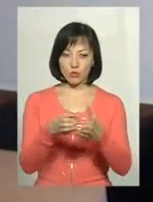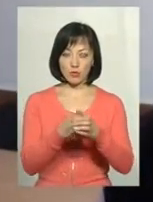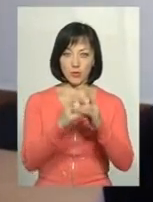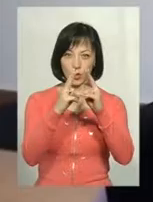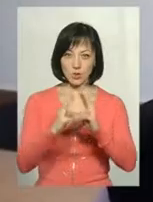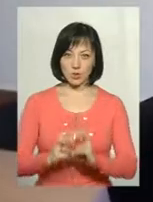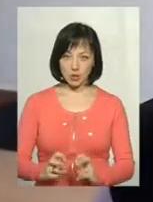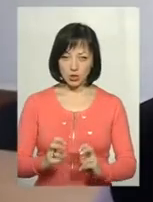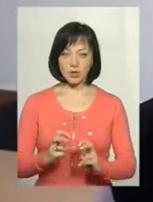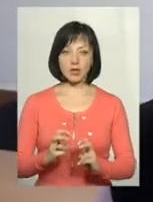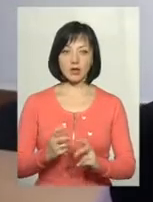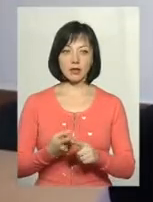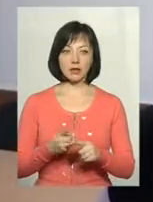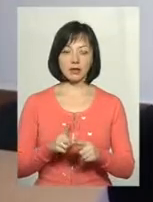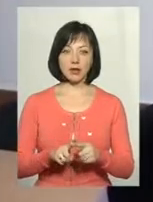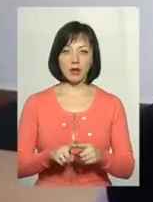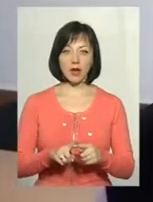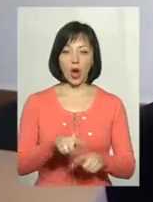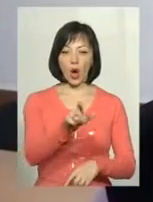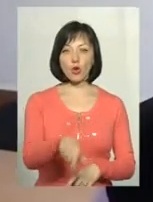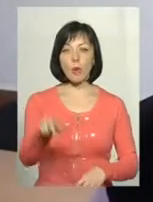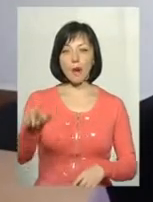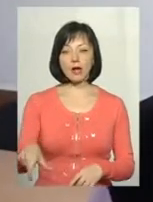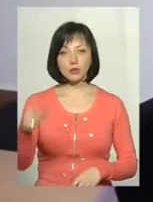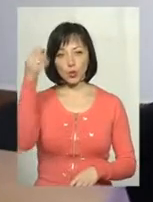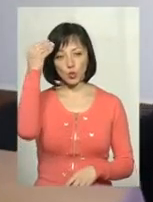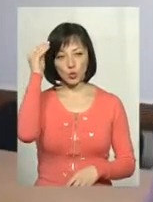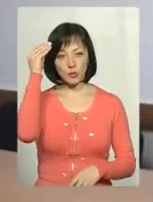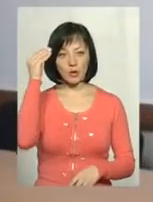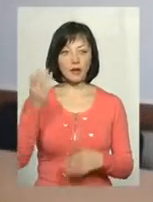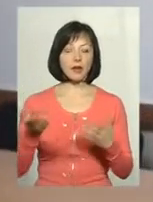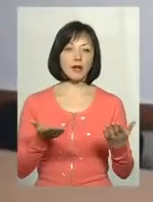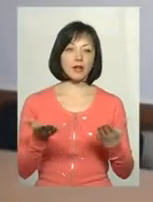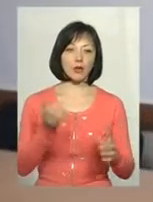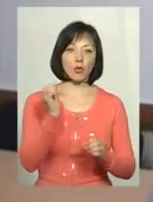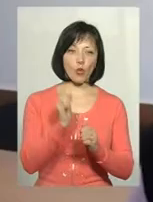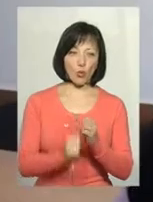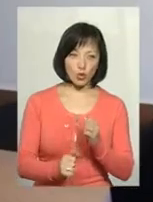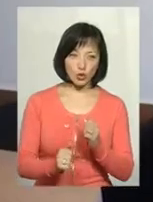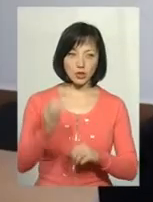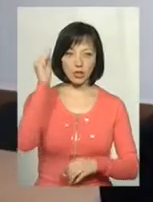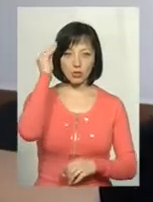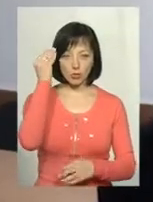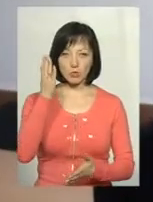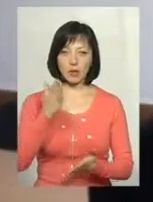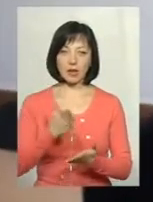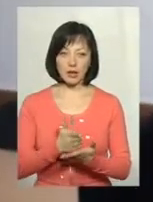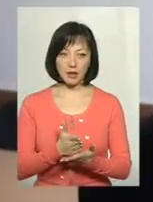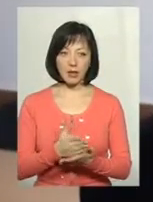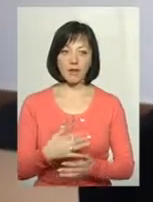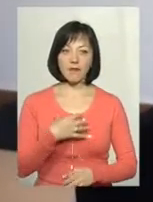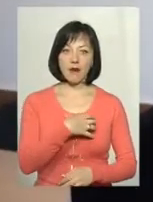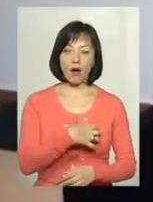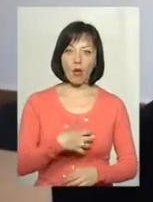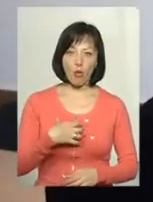дослідження групової, тобто громадської думки, в яких кожна думка є